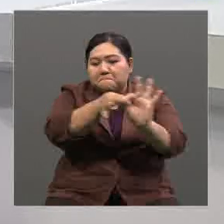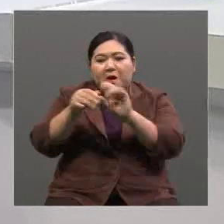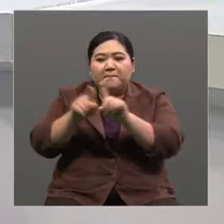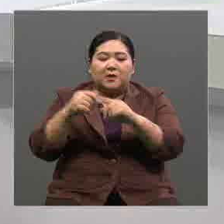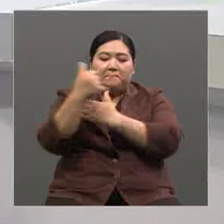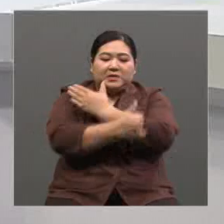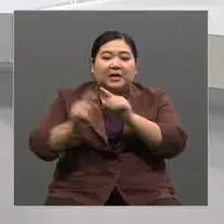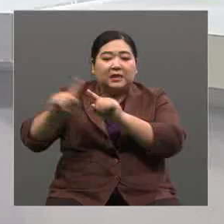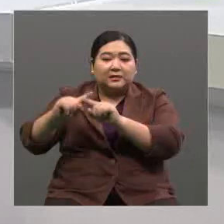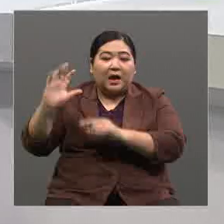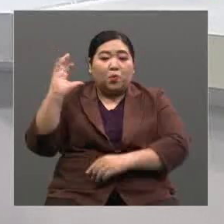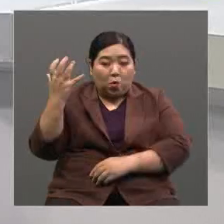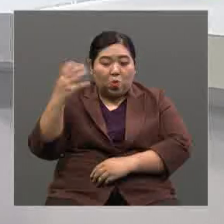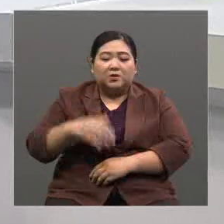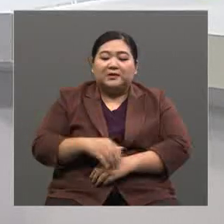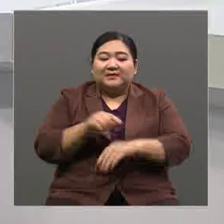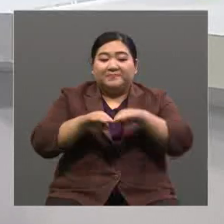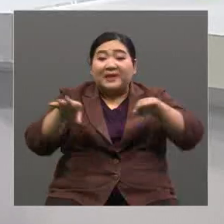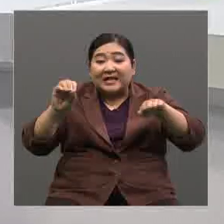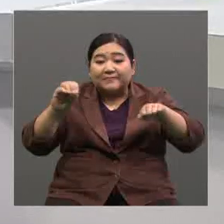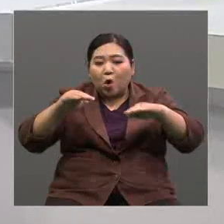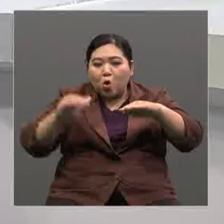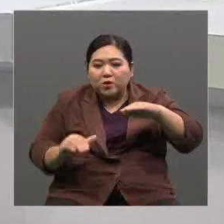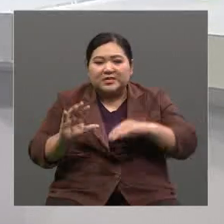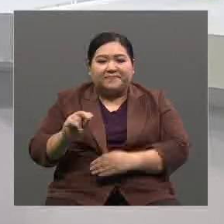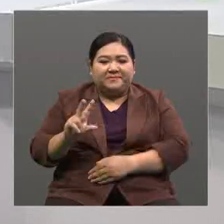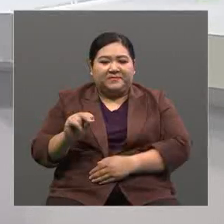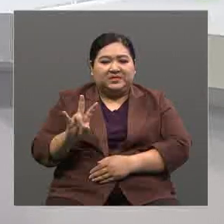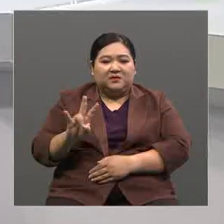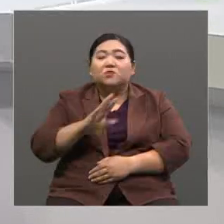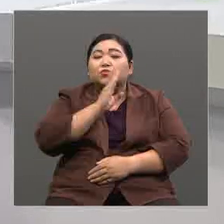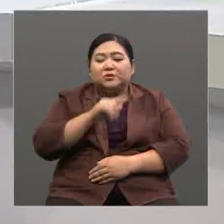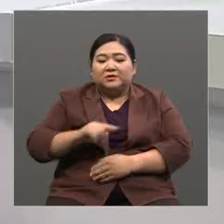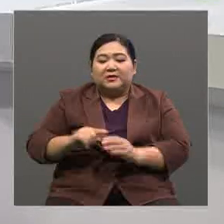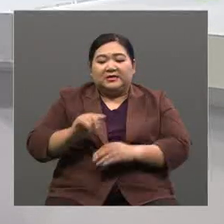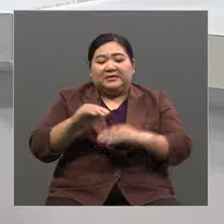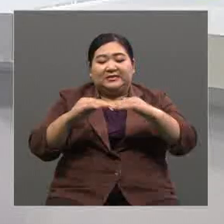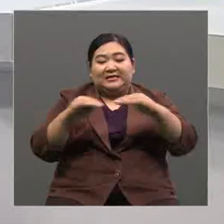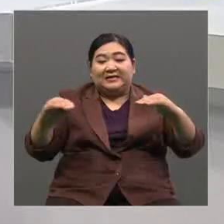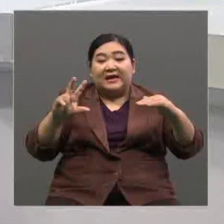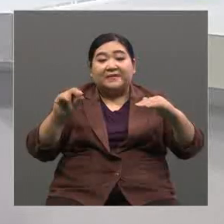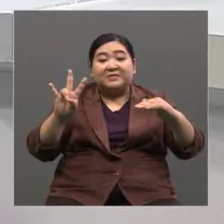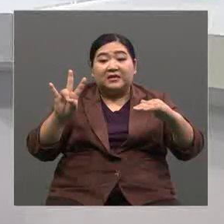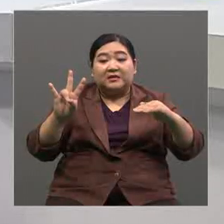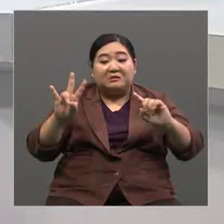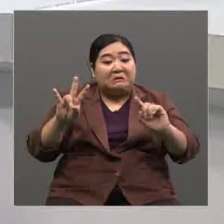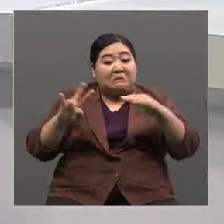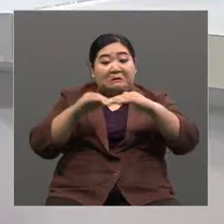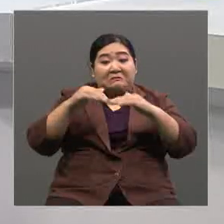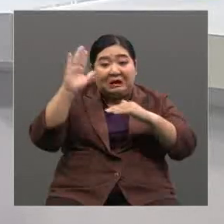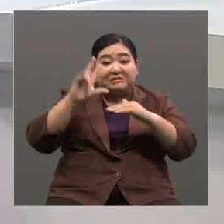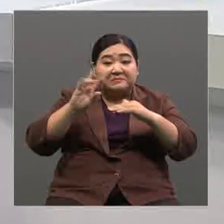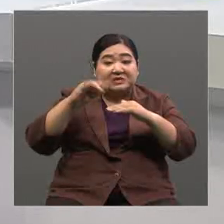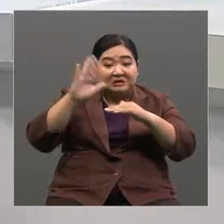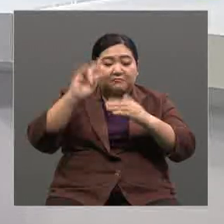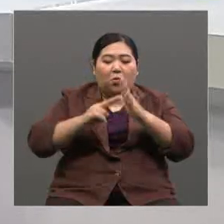จาก 50 จะเหือแค่ 37 แ่ว่ถาเกิน 37 มามนจะกลายเป็มผลกระทบตสุภาพทันทีแต่